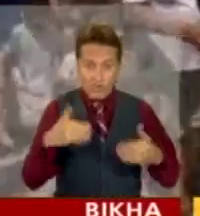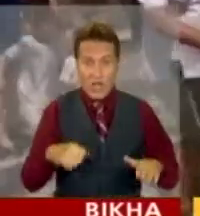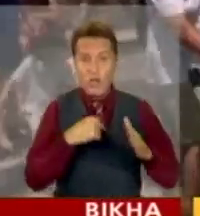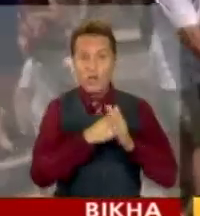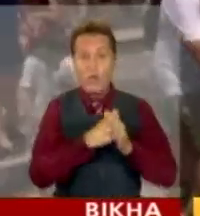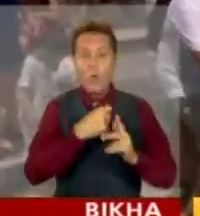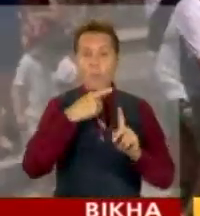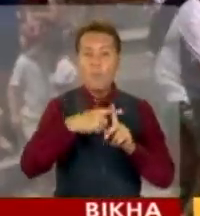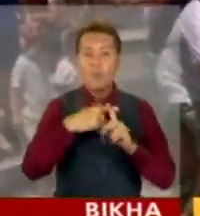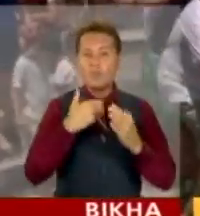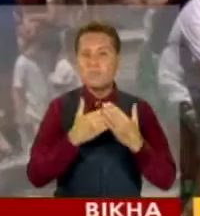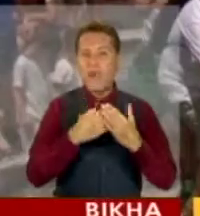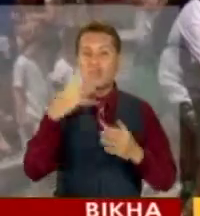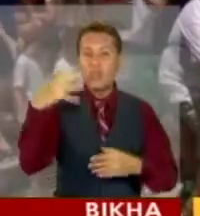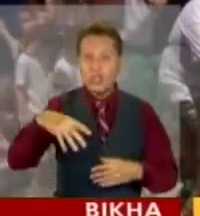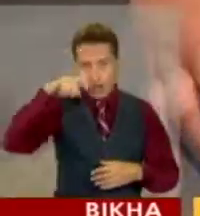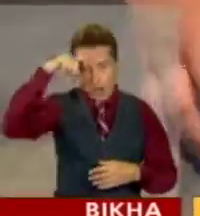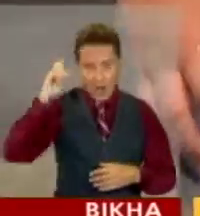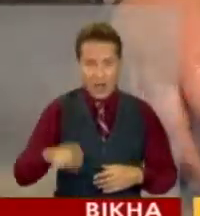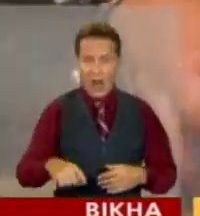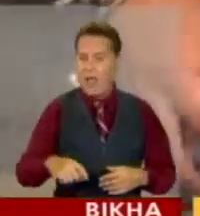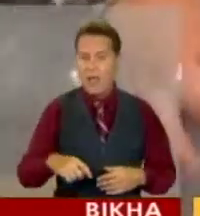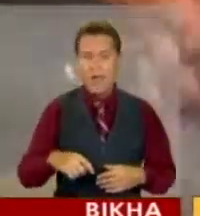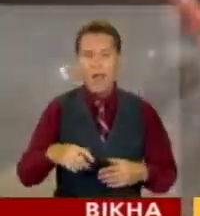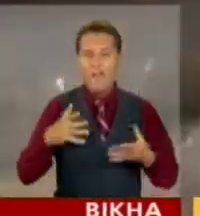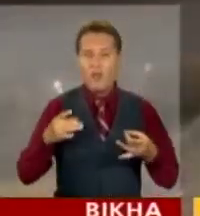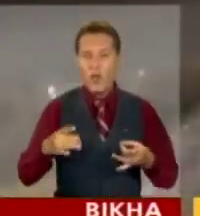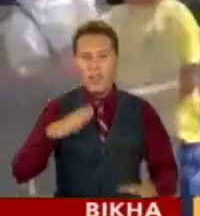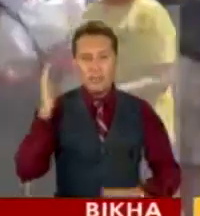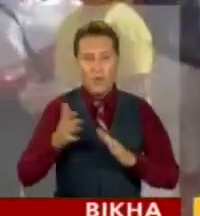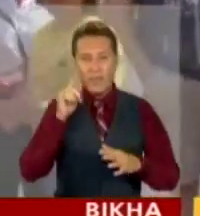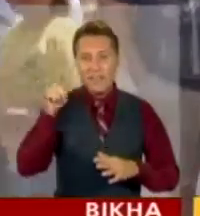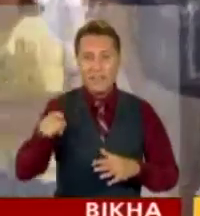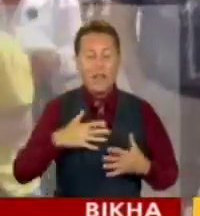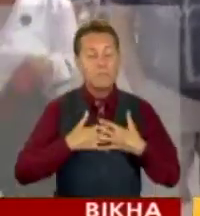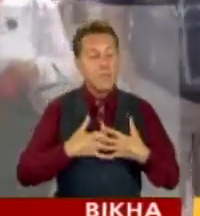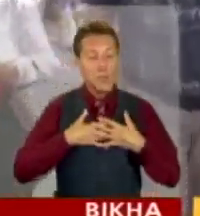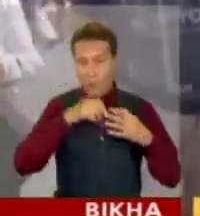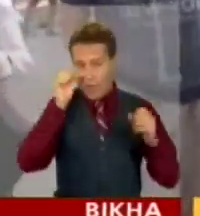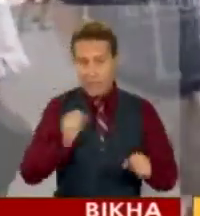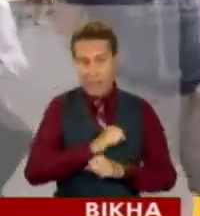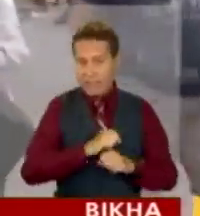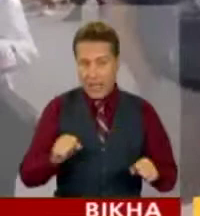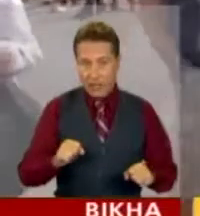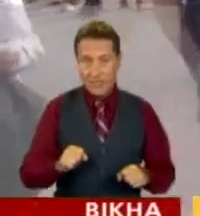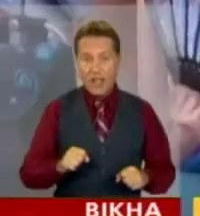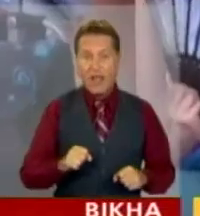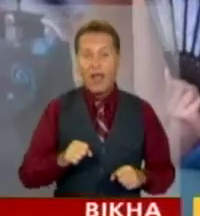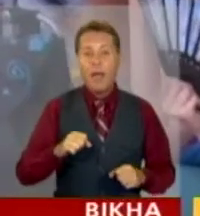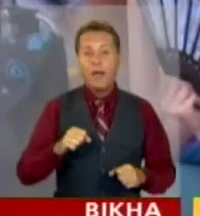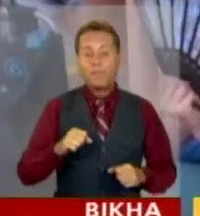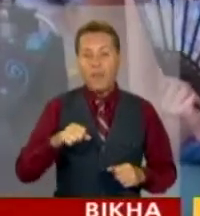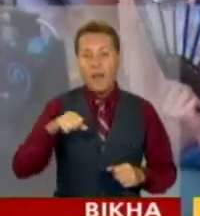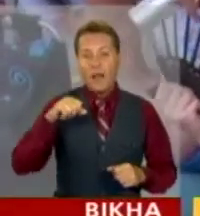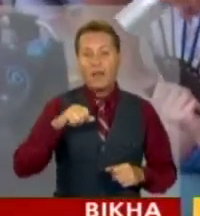до плюс майже 40. Через надзвичайно високу вологість повітря там задуха просто нестерпна. Найважчими для італійців